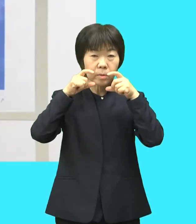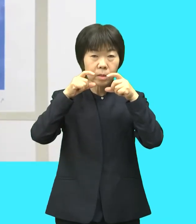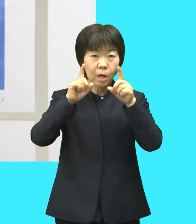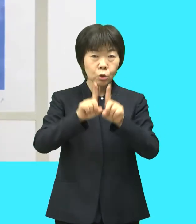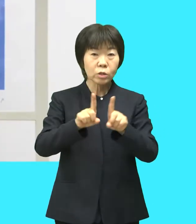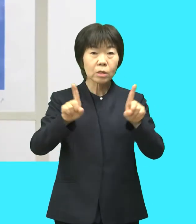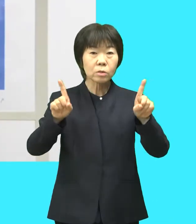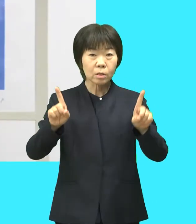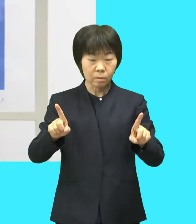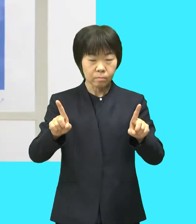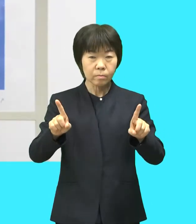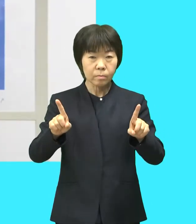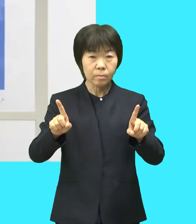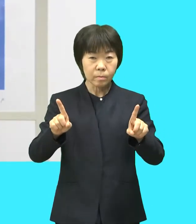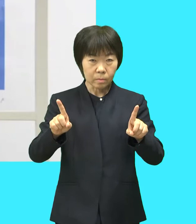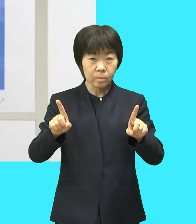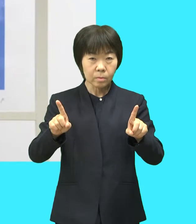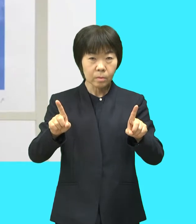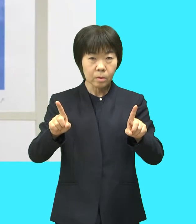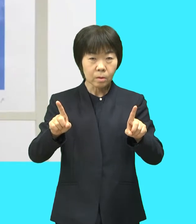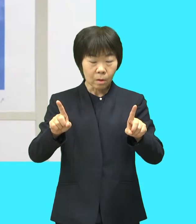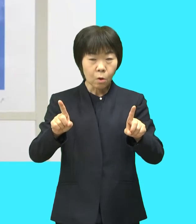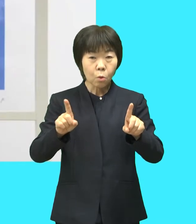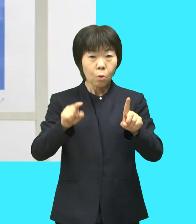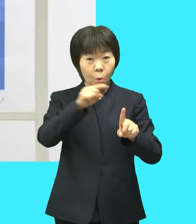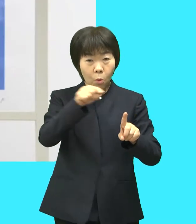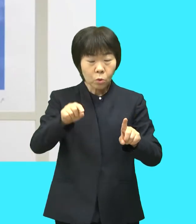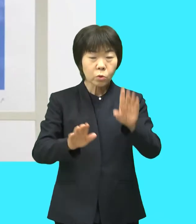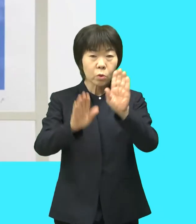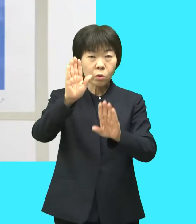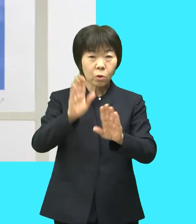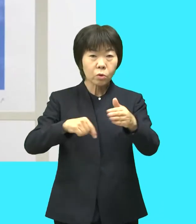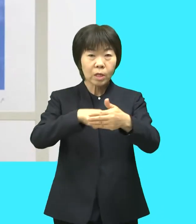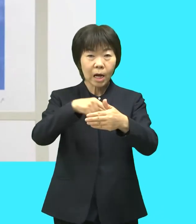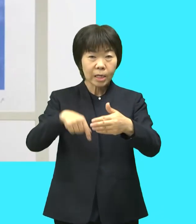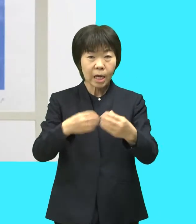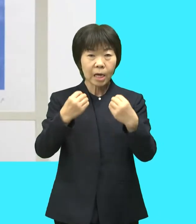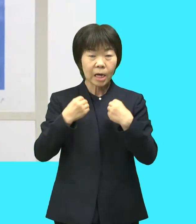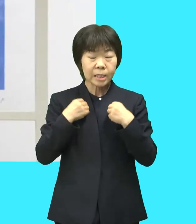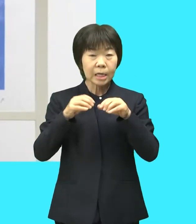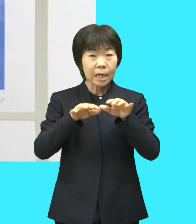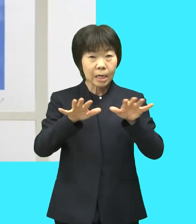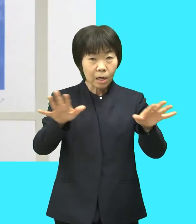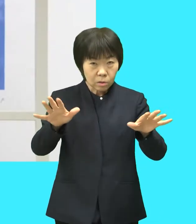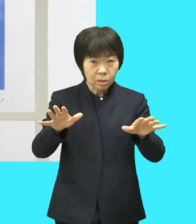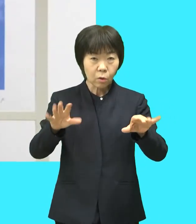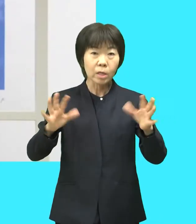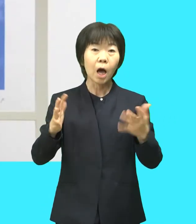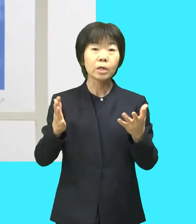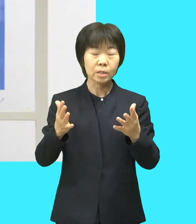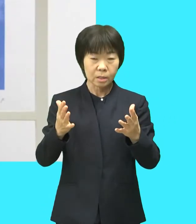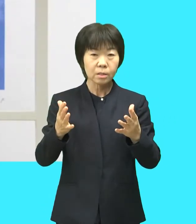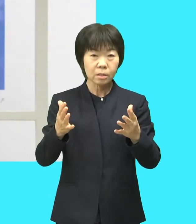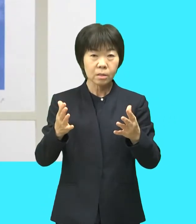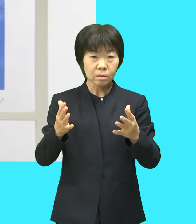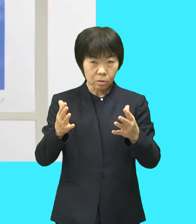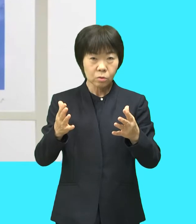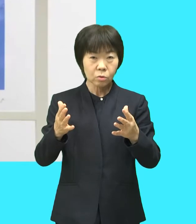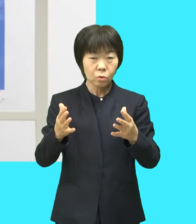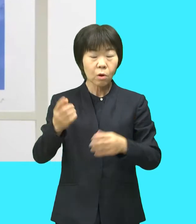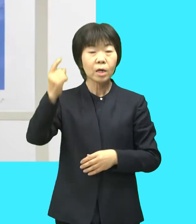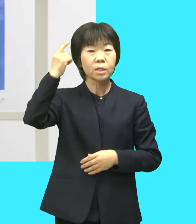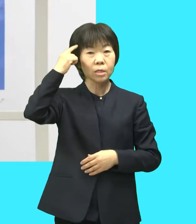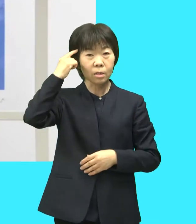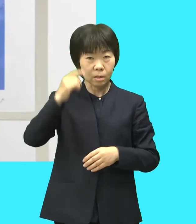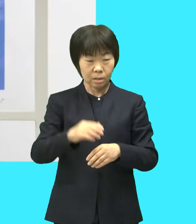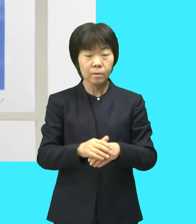はソーシャルディスタンスを取るという状況下の中で、やはり感染が拡大するということはないというのが実